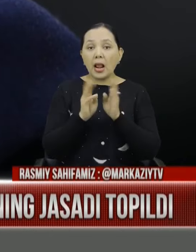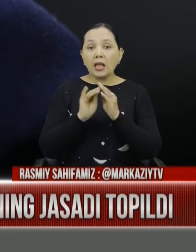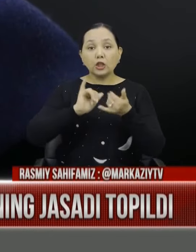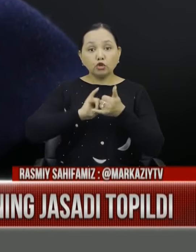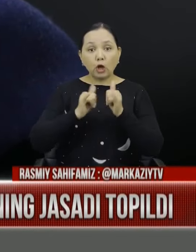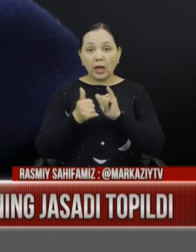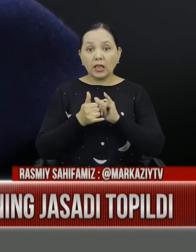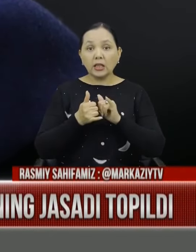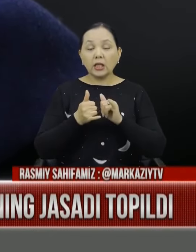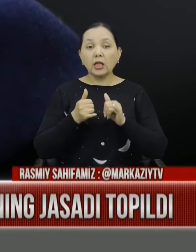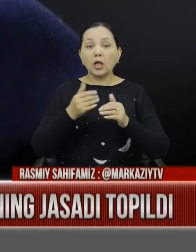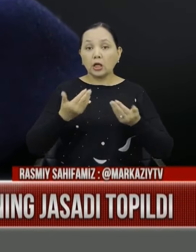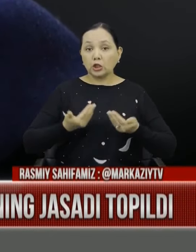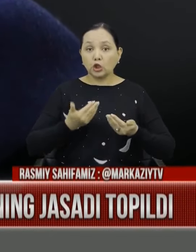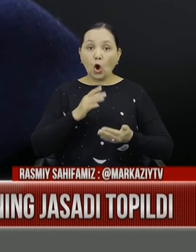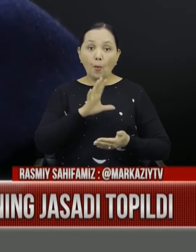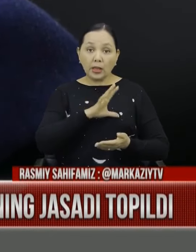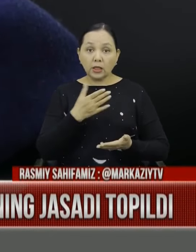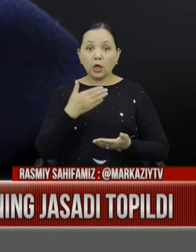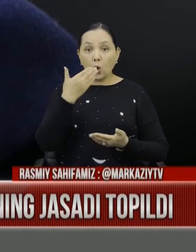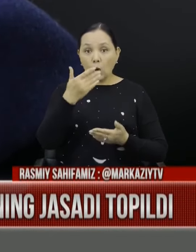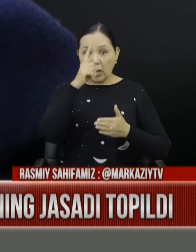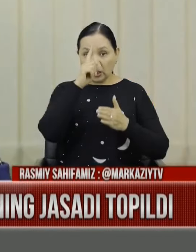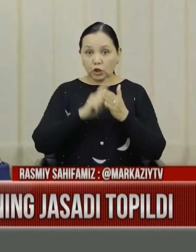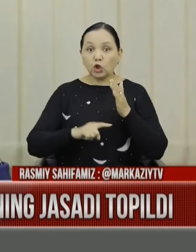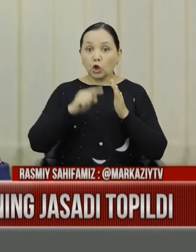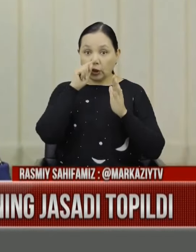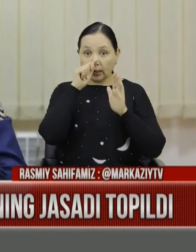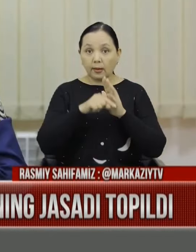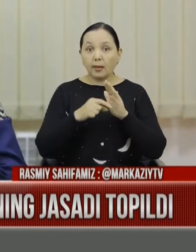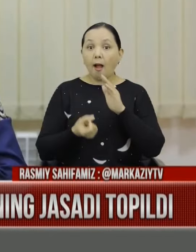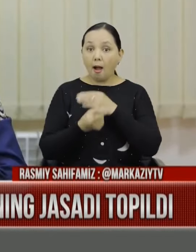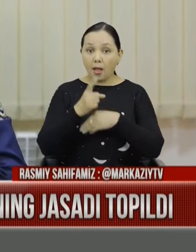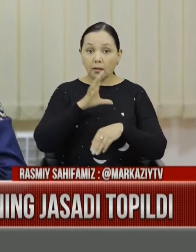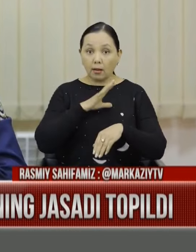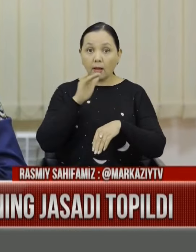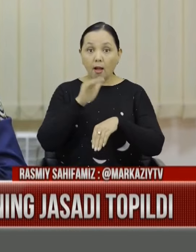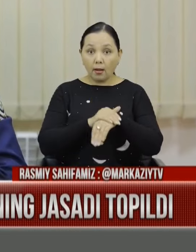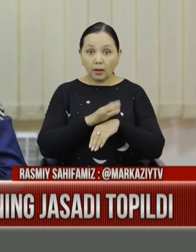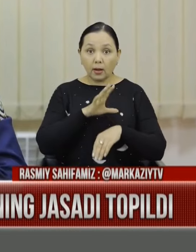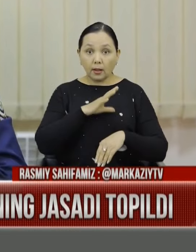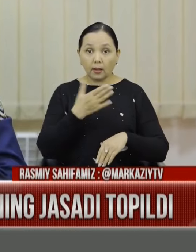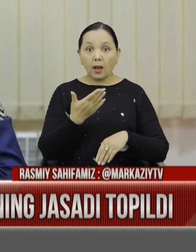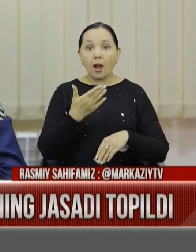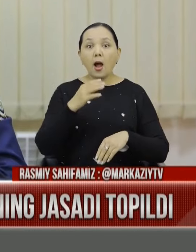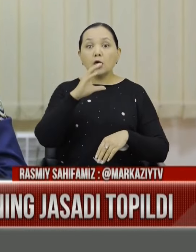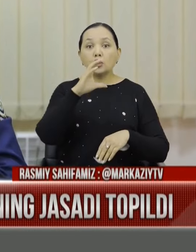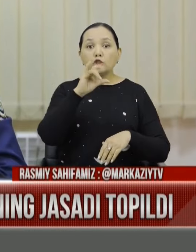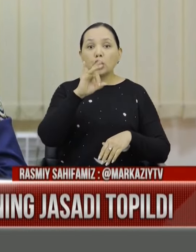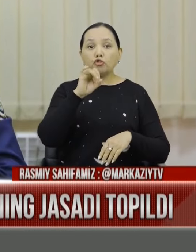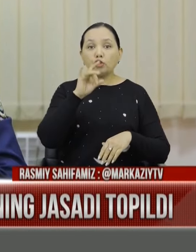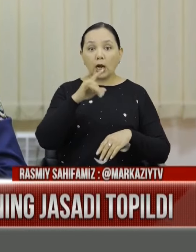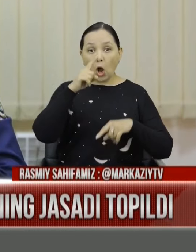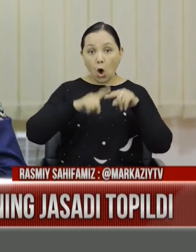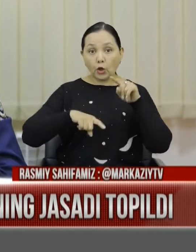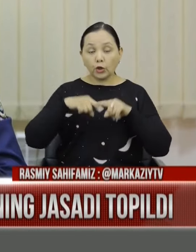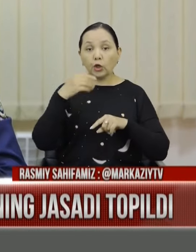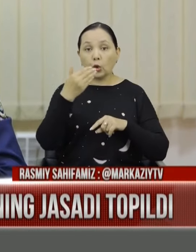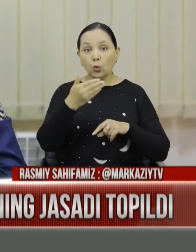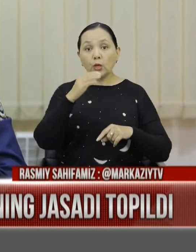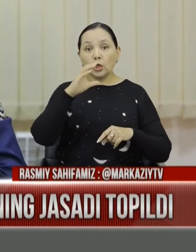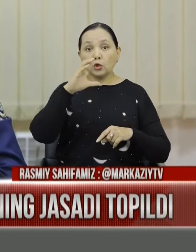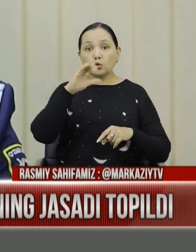Nigoraning uyida istiqomat qilganligi, ularning ishonchiga kirganligi aniqlangan. Bundan xabar topgan Sanjarbekning ota-onasi uni